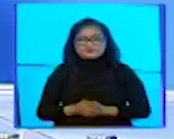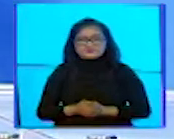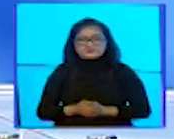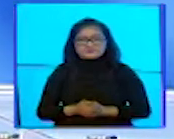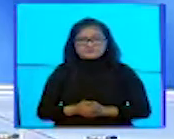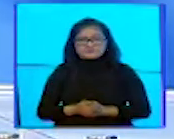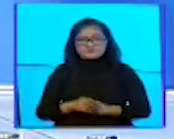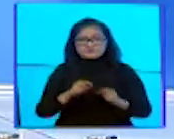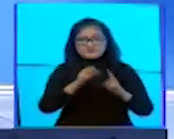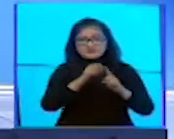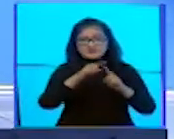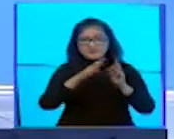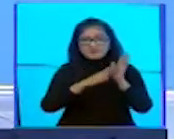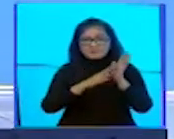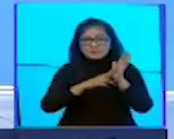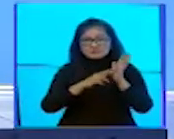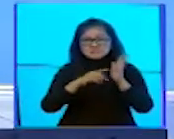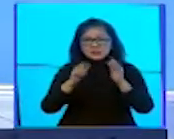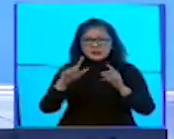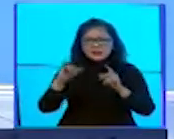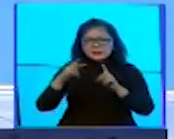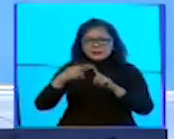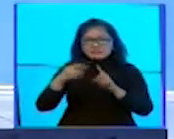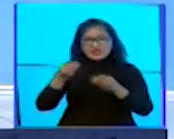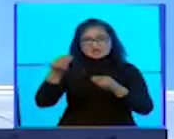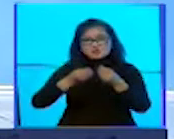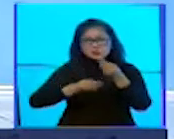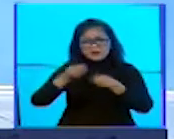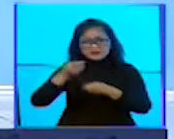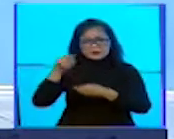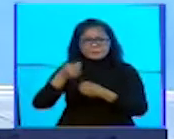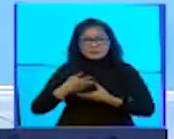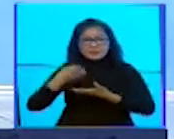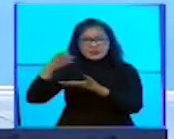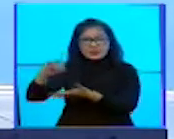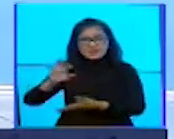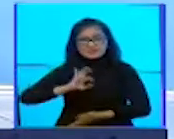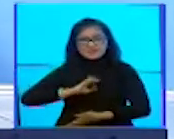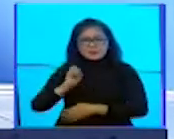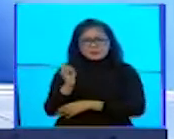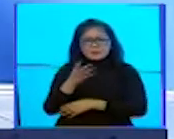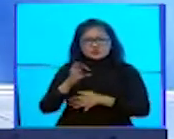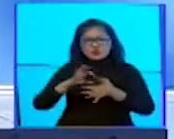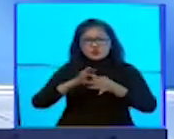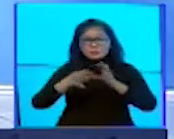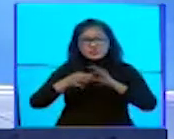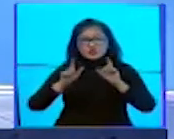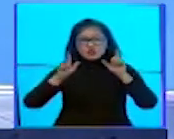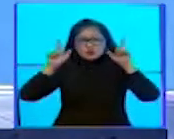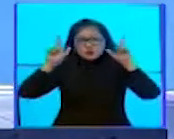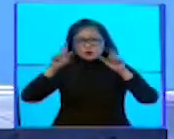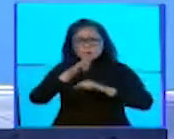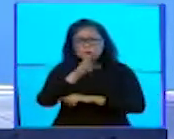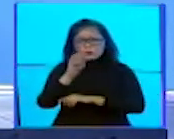PT MNC Life Assurance memberi penghargaan kepada peraih medali emas Olimpiade Tokyo 2020, Gracia Poli dan